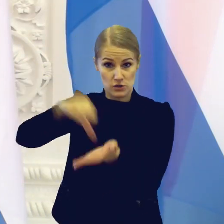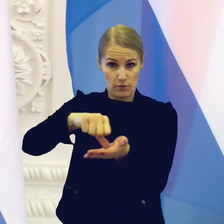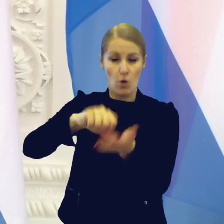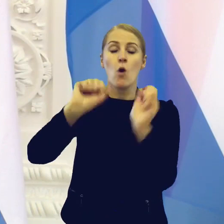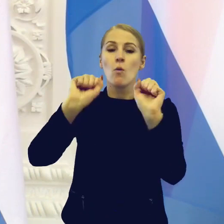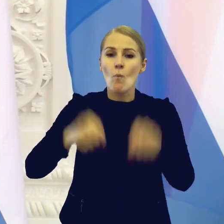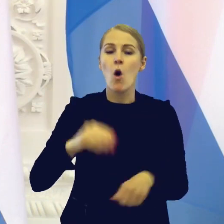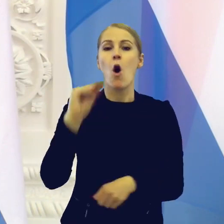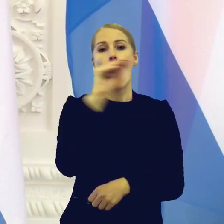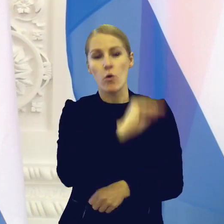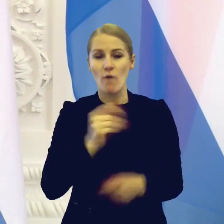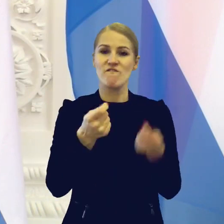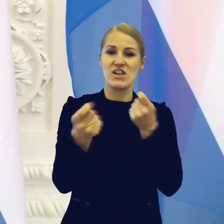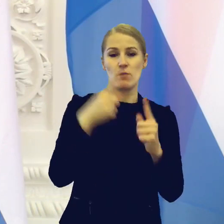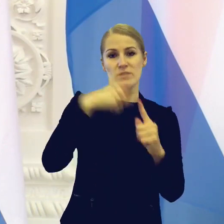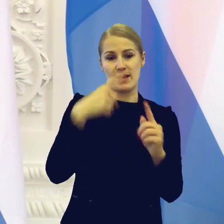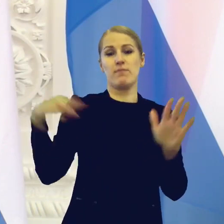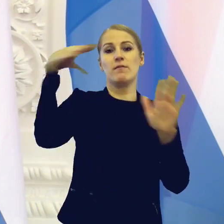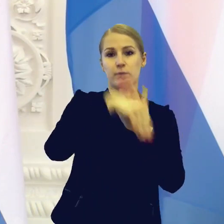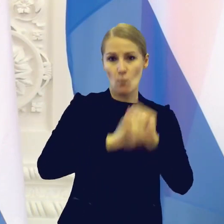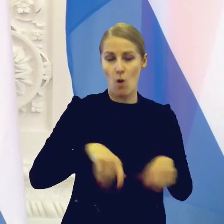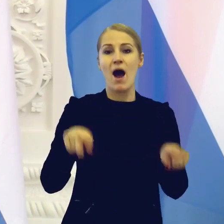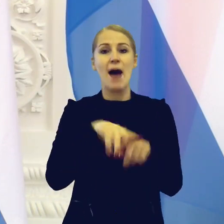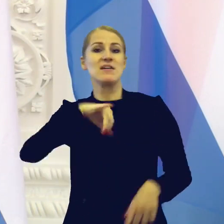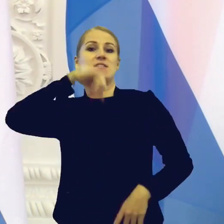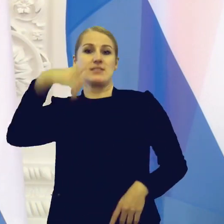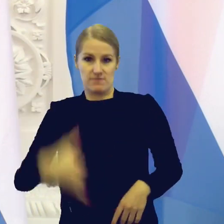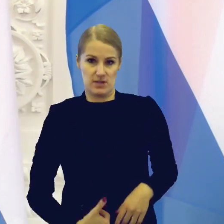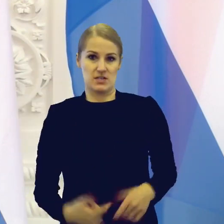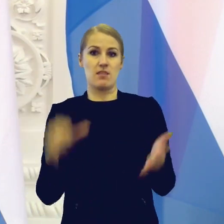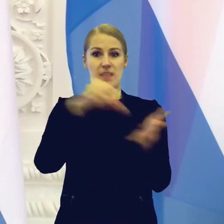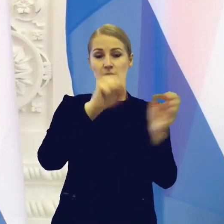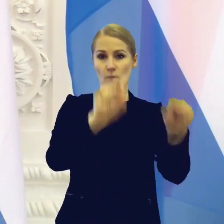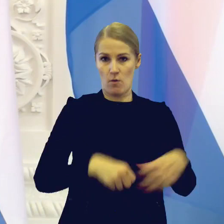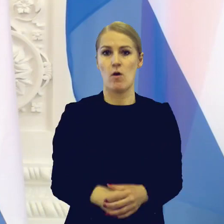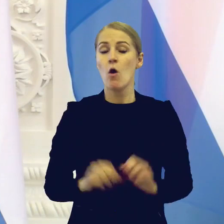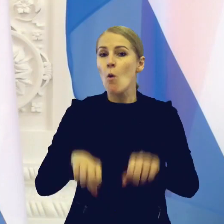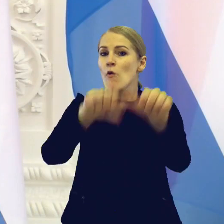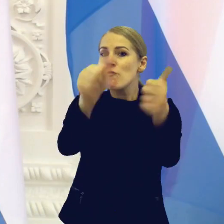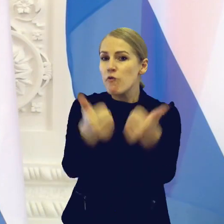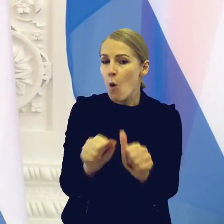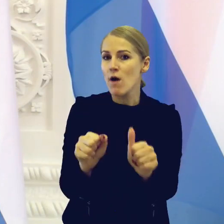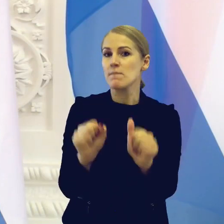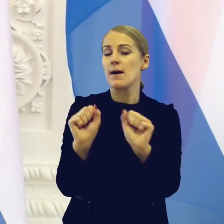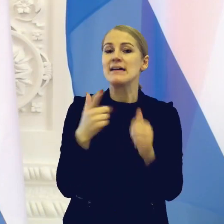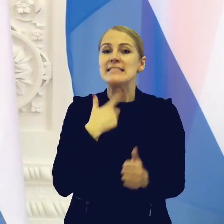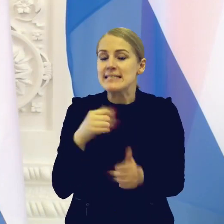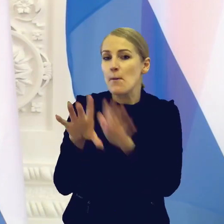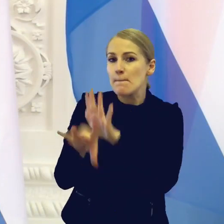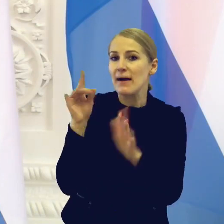Europos tarybos posėdžioje svečio teisėmis ir galime rasti ir kitų formatų Ukrainos